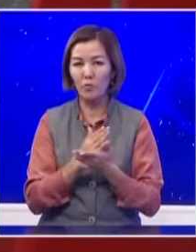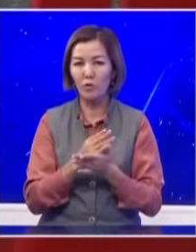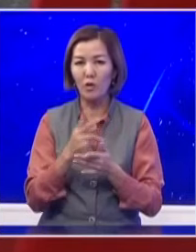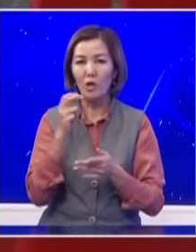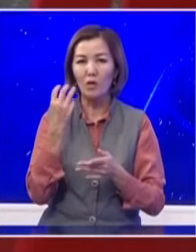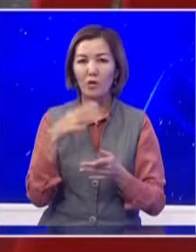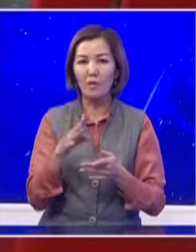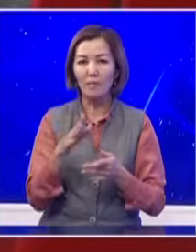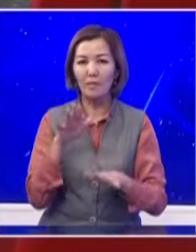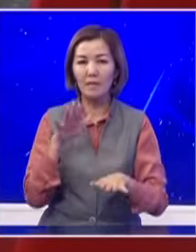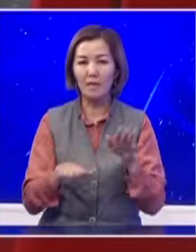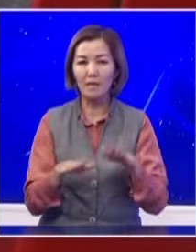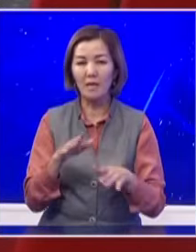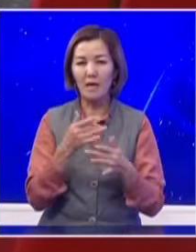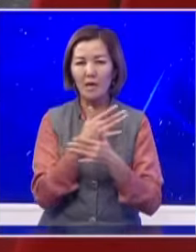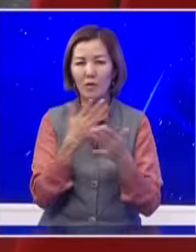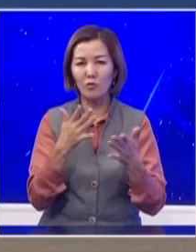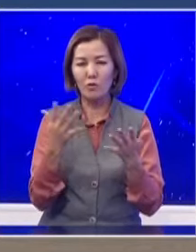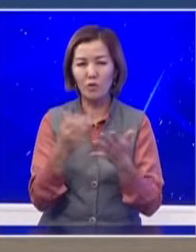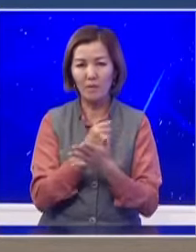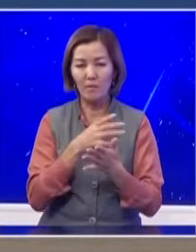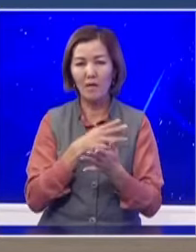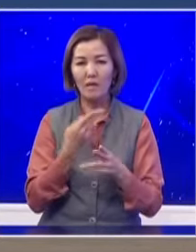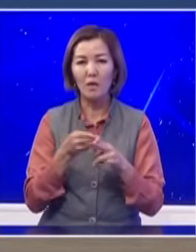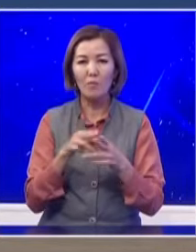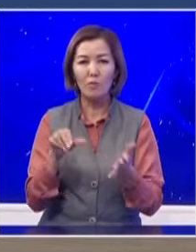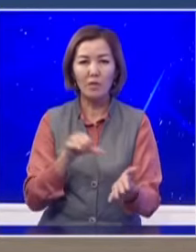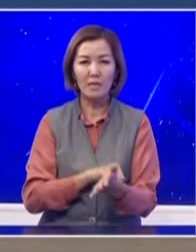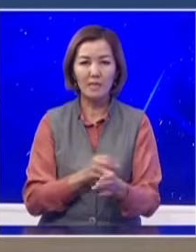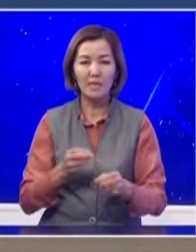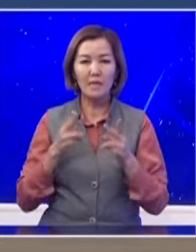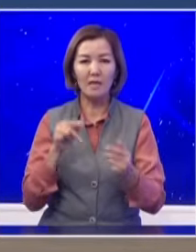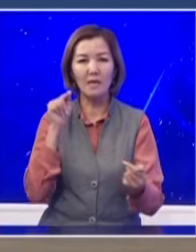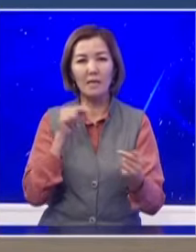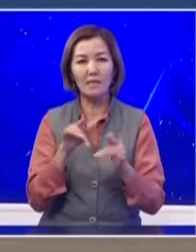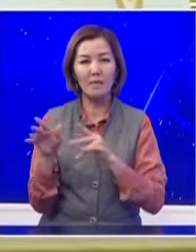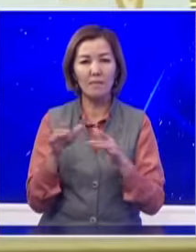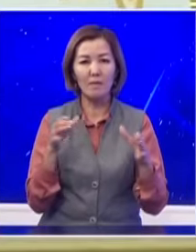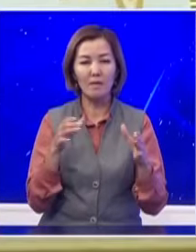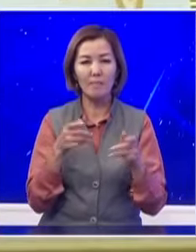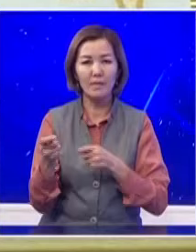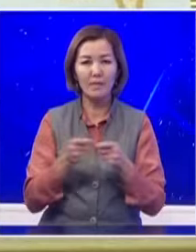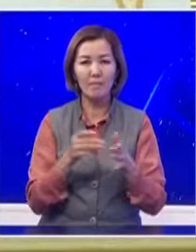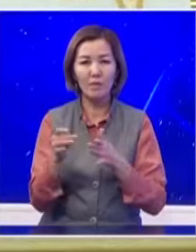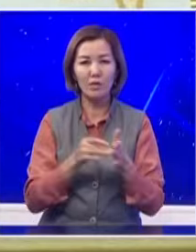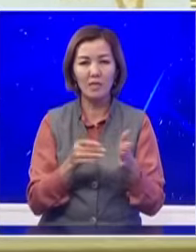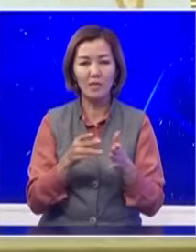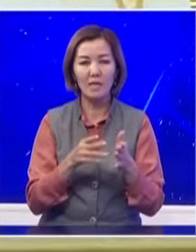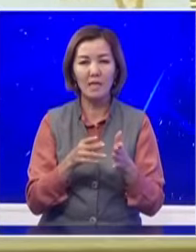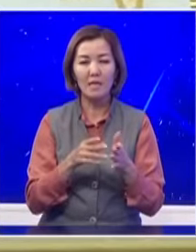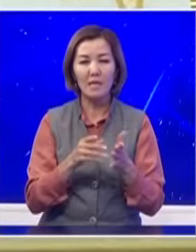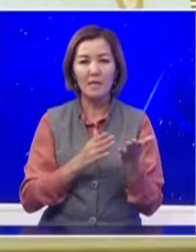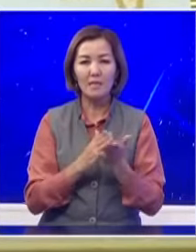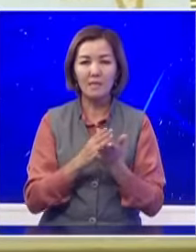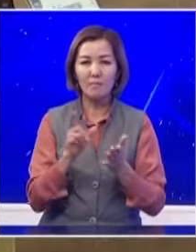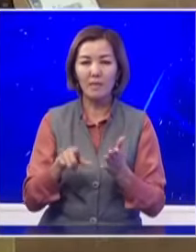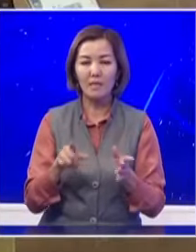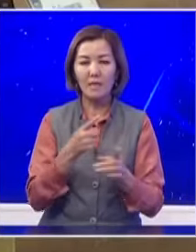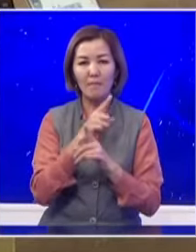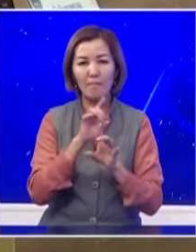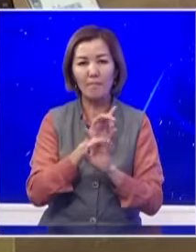жоқ есірткі заттары бар өнімдер табылған. Бұл туралы есірткі қылмысына қарсы іс-қимыл басқармасының жедел уәкілі мәлімдеді.